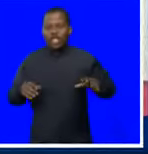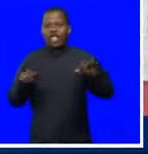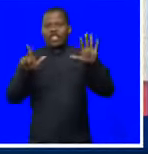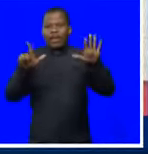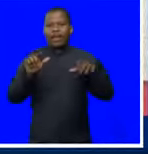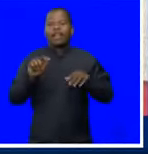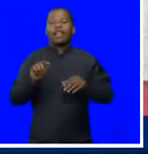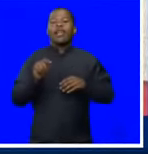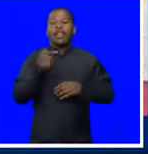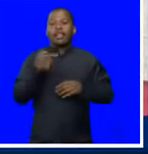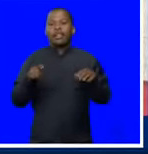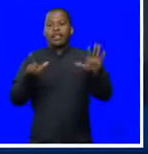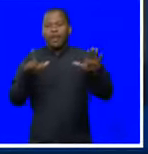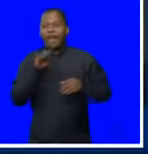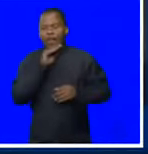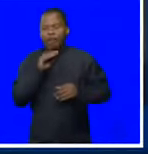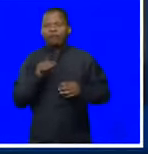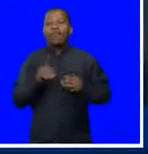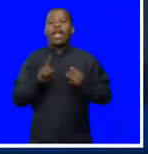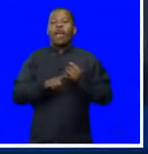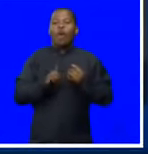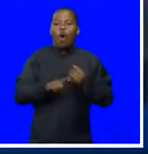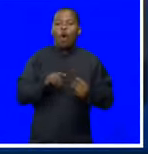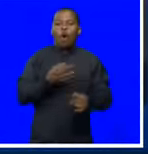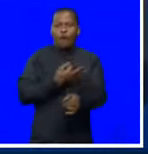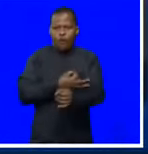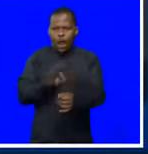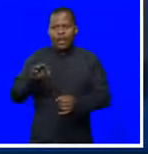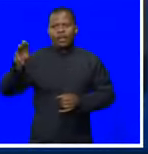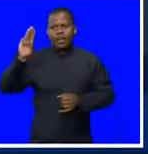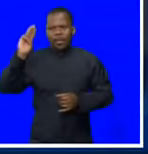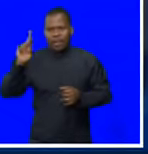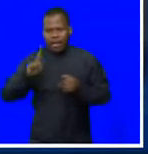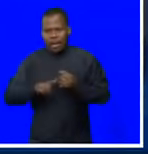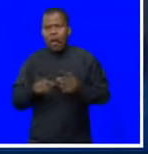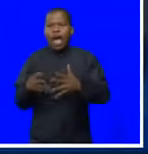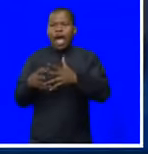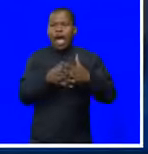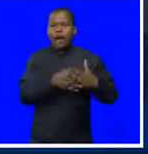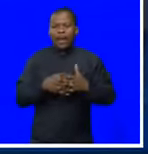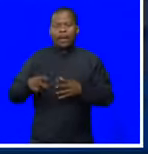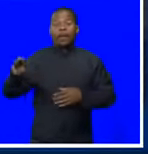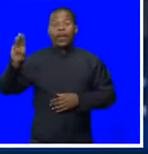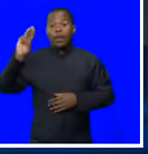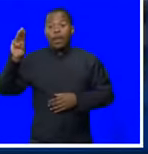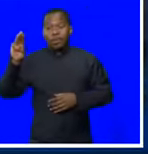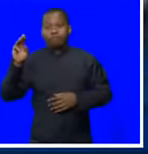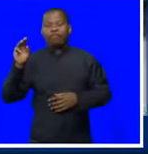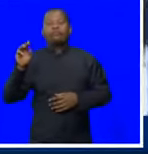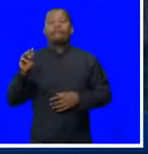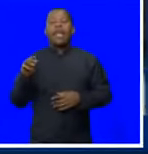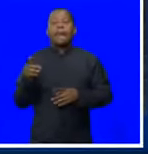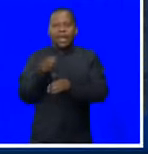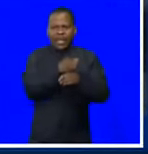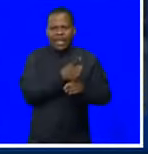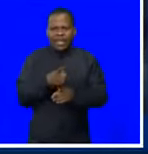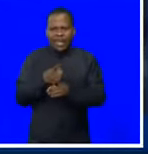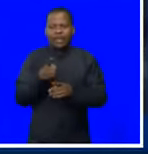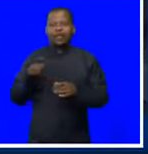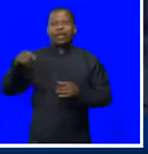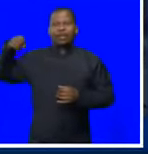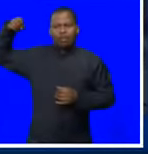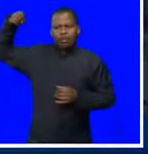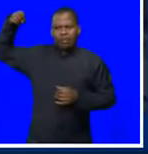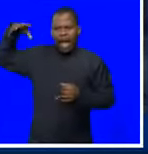Macron wakhulumisana na Joe Biden bakhuluma Tindzaba ekuthenini batamthatha kuphi gesi batamthatha kuphi oil. Siboneke President Biden avakashela eMiddle